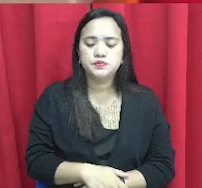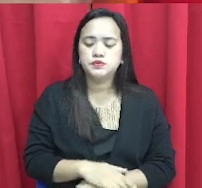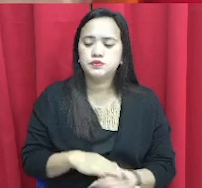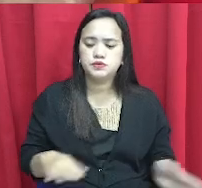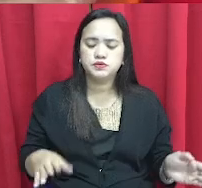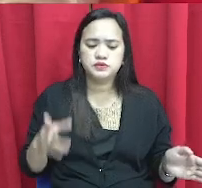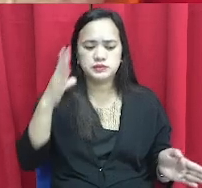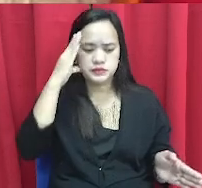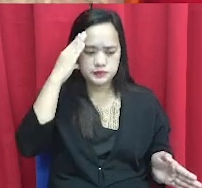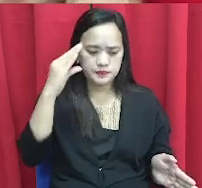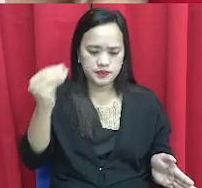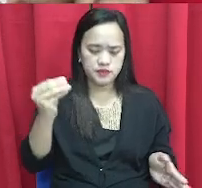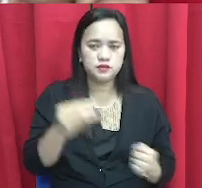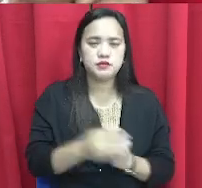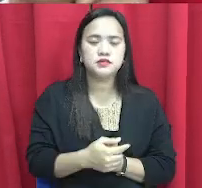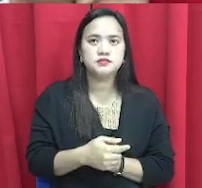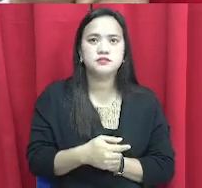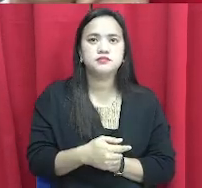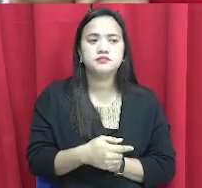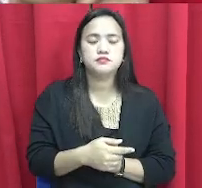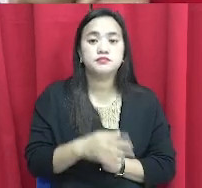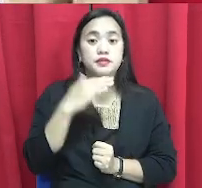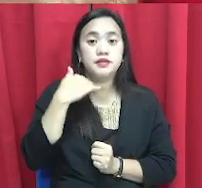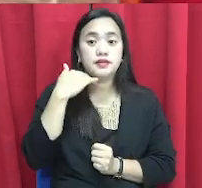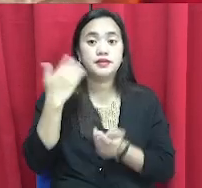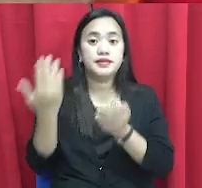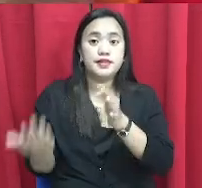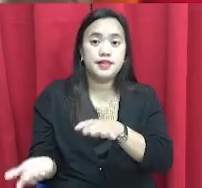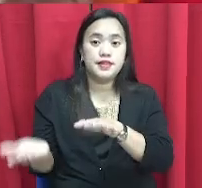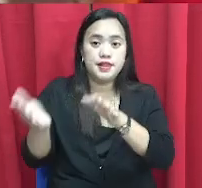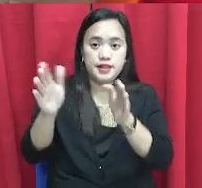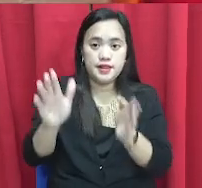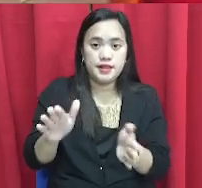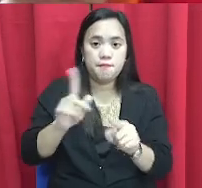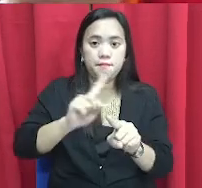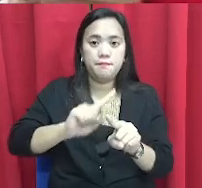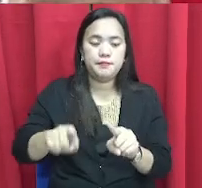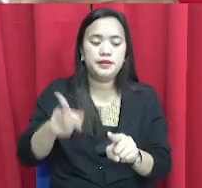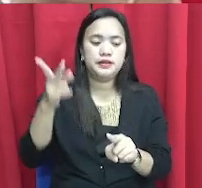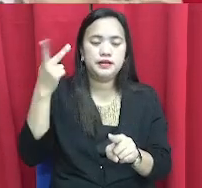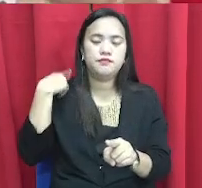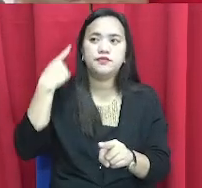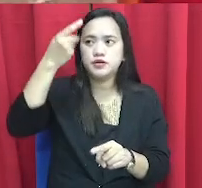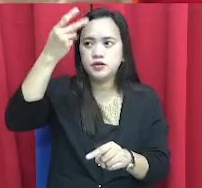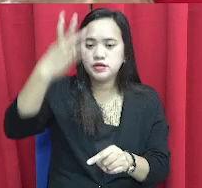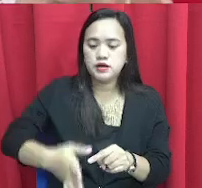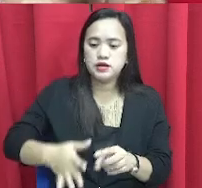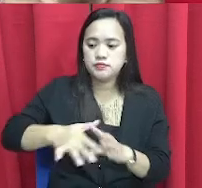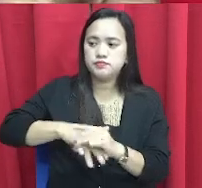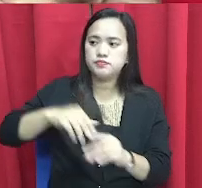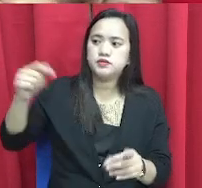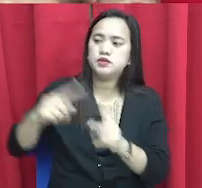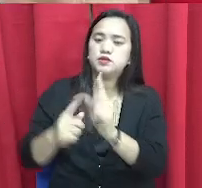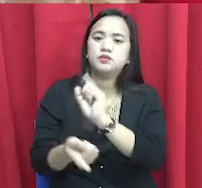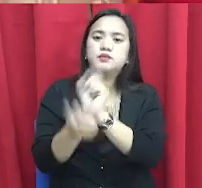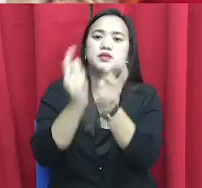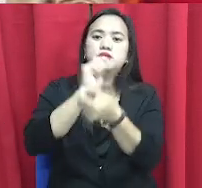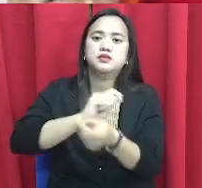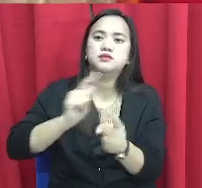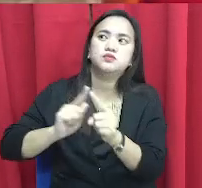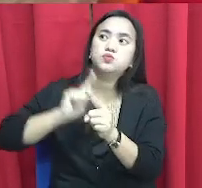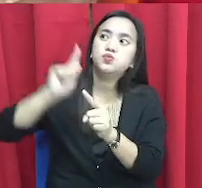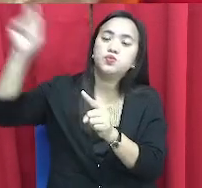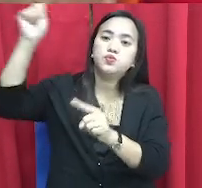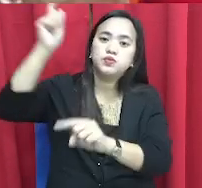kamatayan Hindi po siya Ah Ah namatay bago siya po ay kinuha ng panginon he translated at ang sabi ng